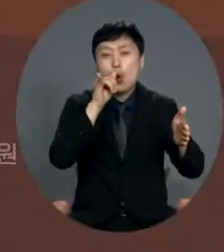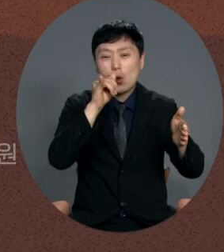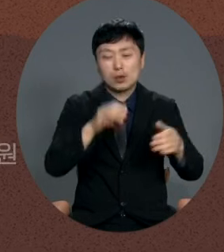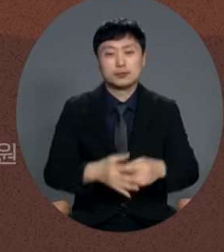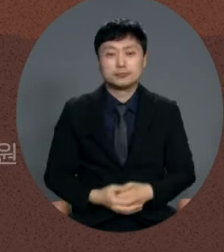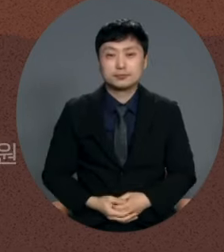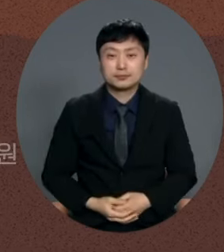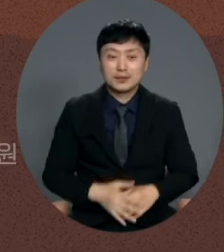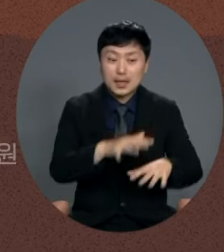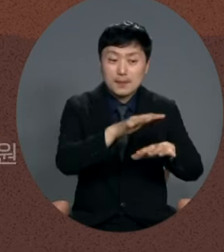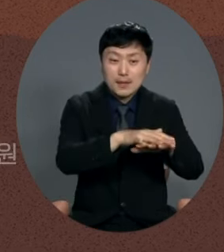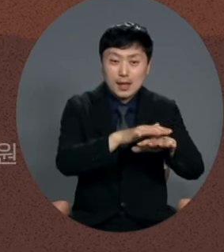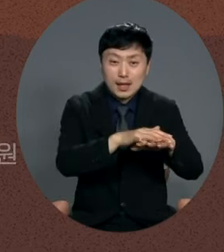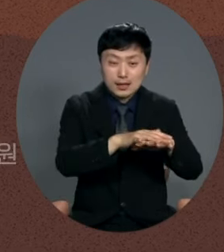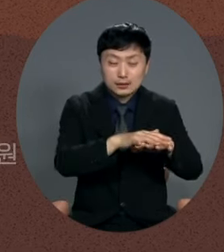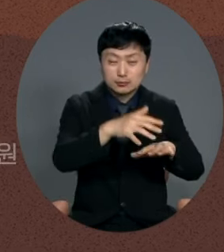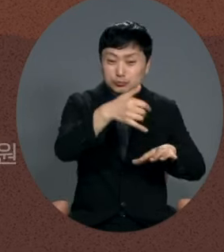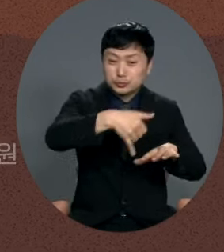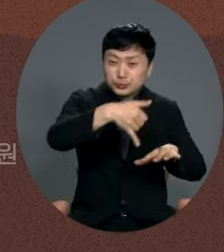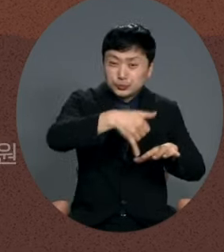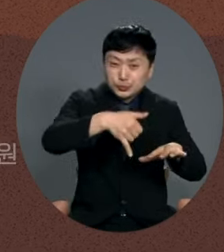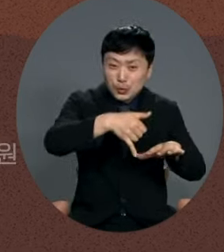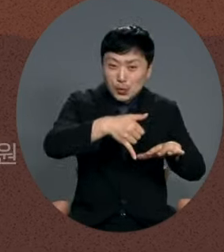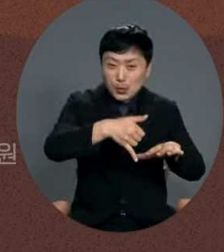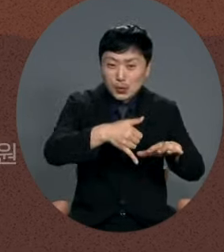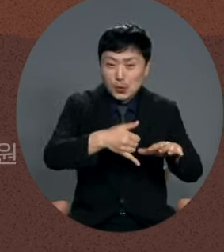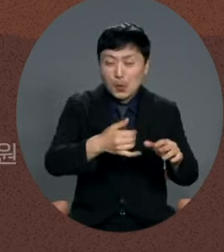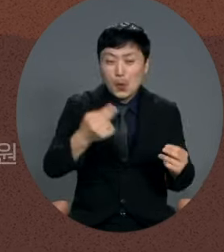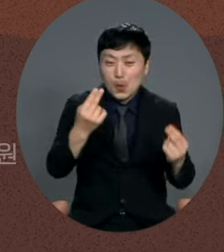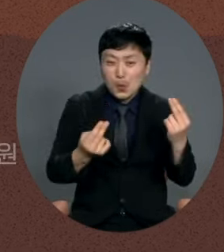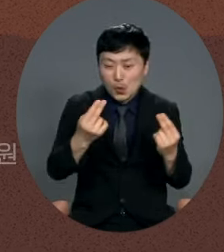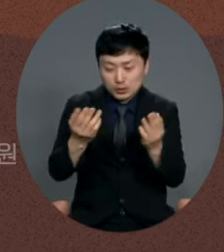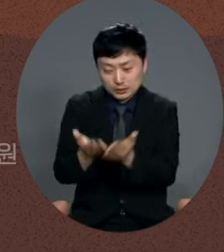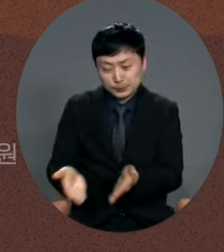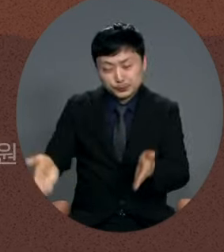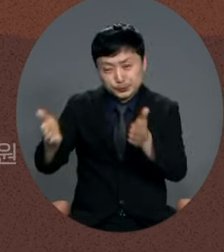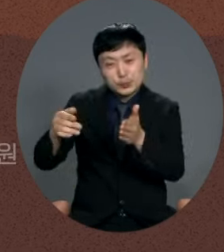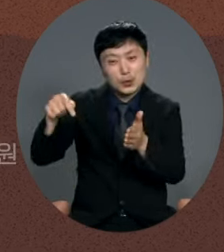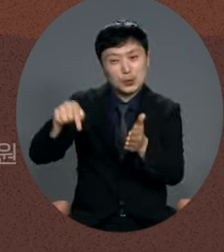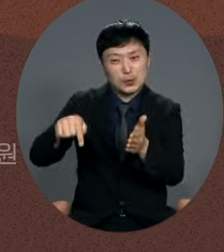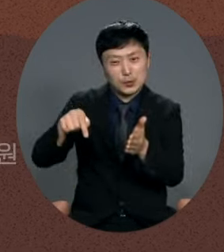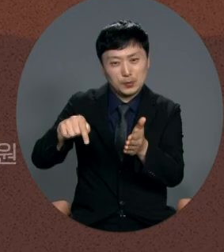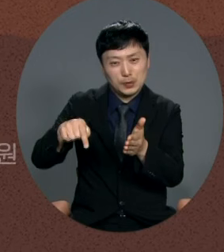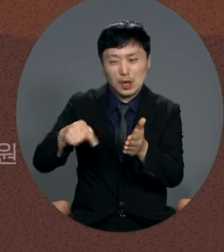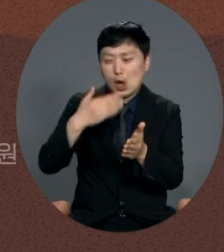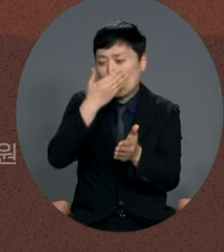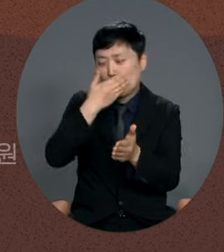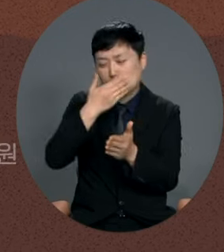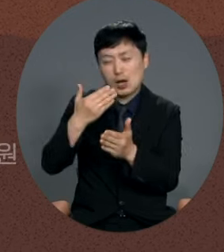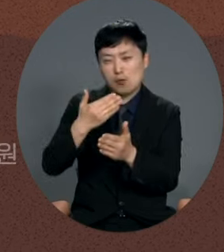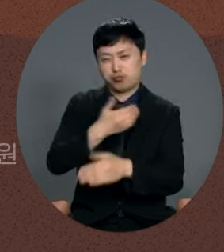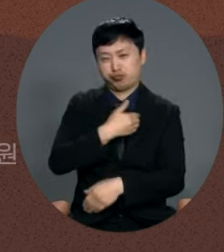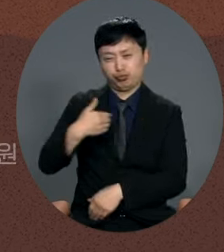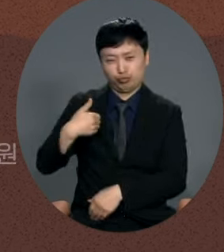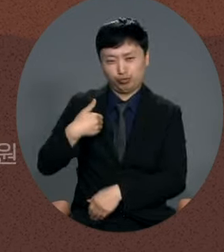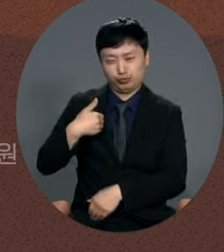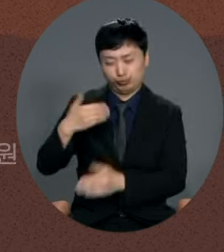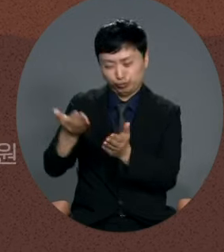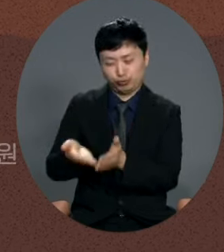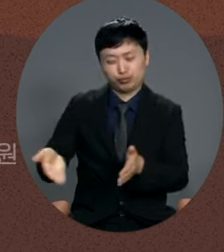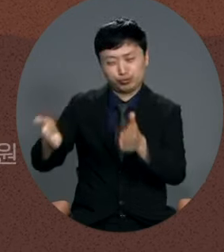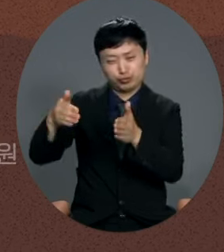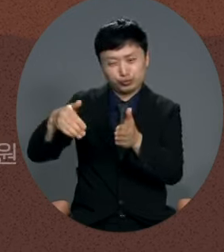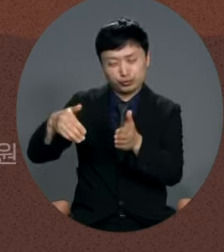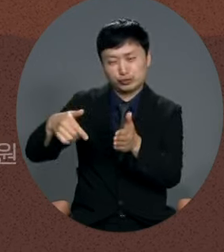흙을 활용한 토경 재배 대신 각종 유기물과 광물질이 포함된 배지를 활용한 포복형 수경